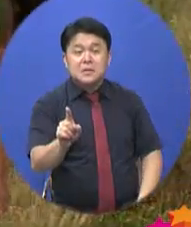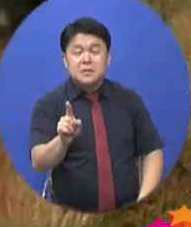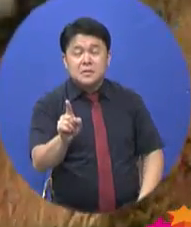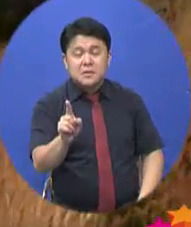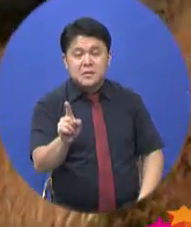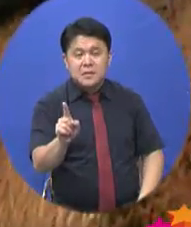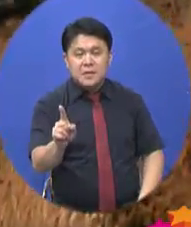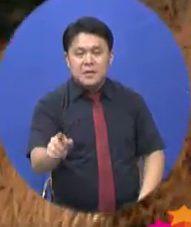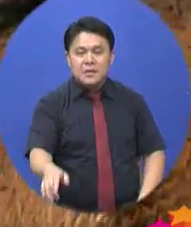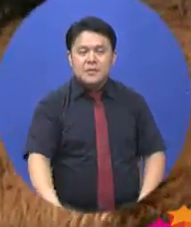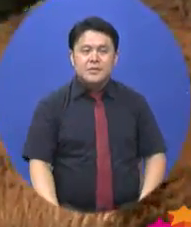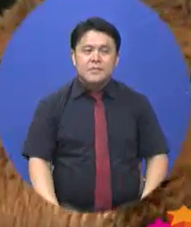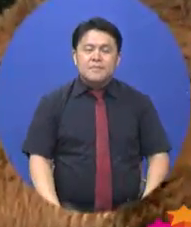허전한가지